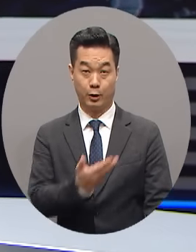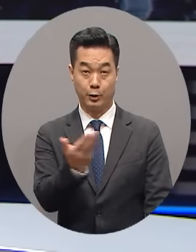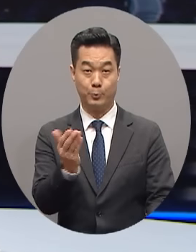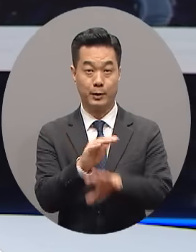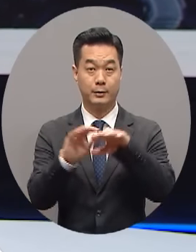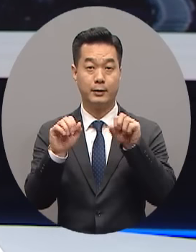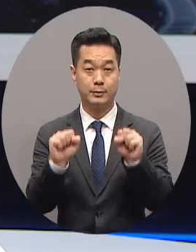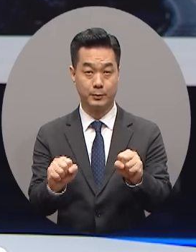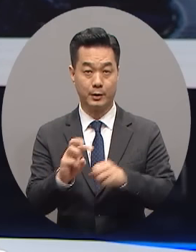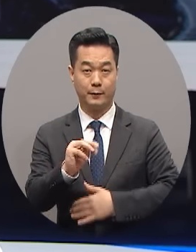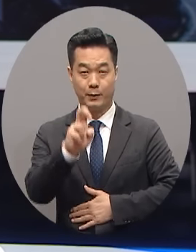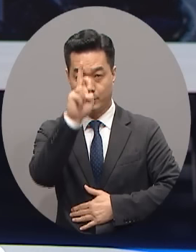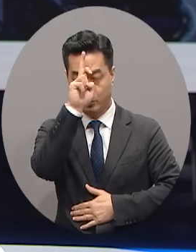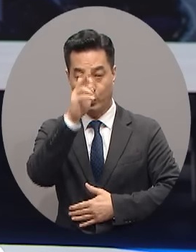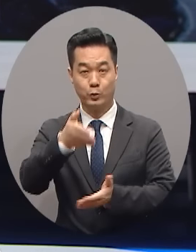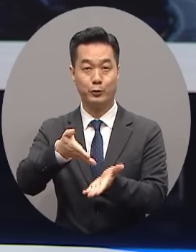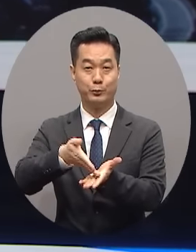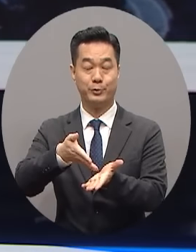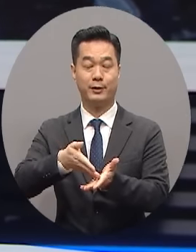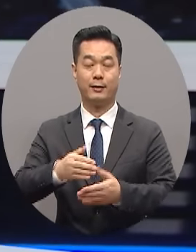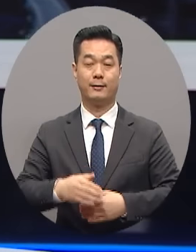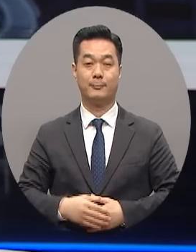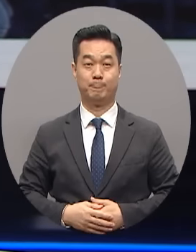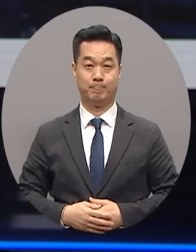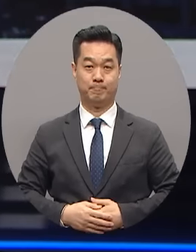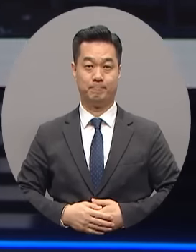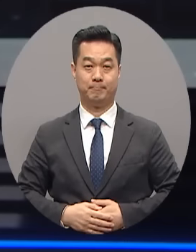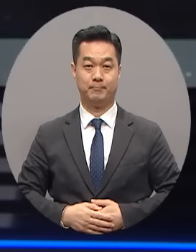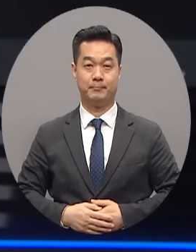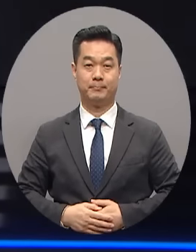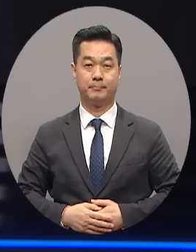여러분 안녕하십니까? MBC 정은혜입니다.